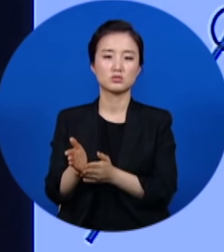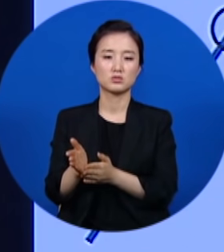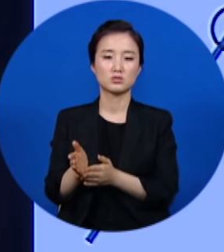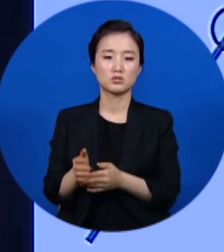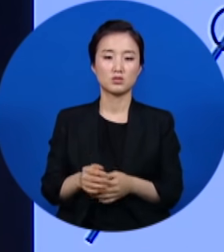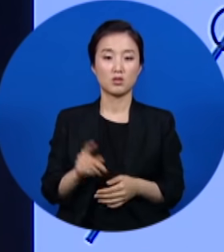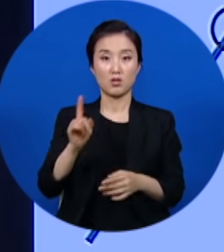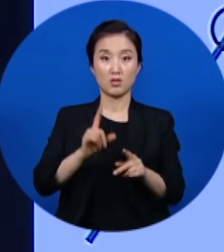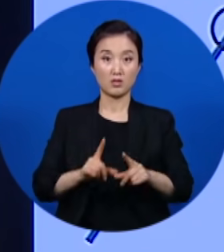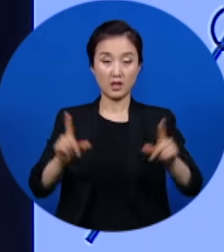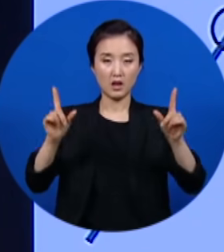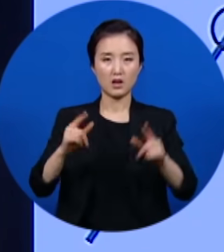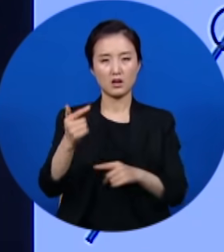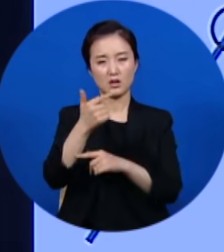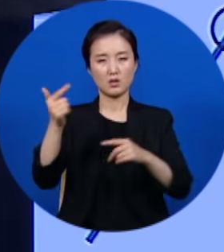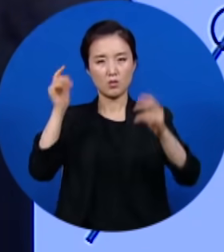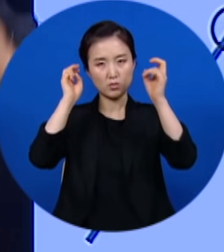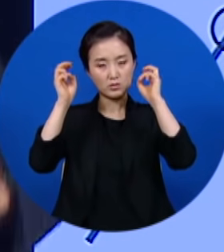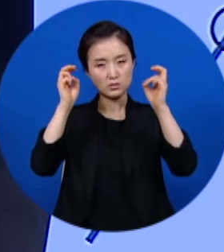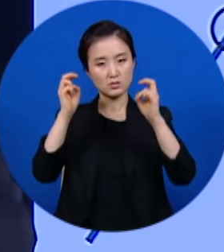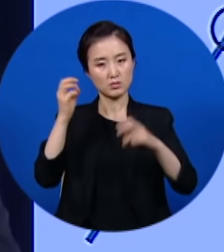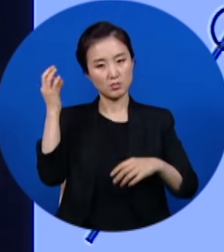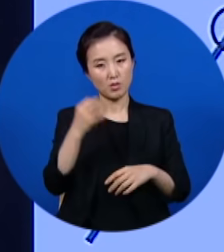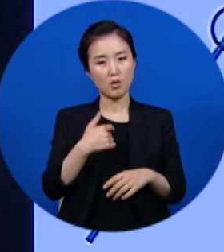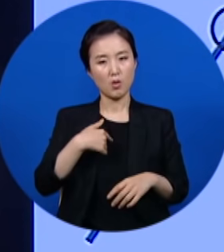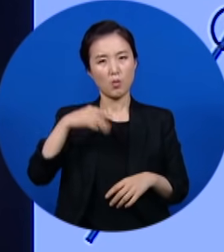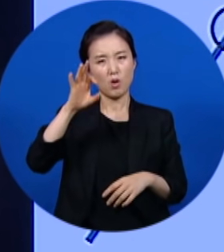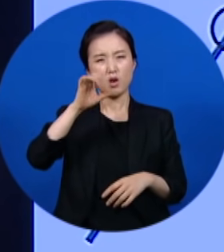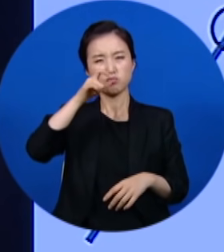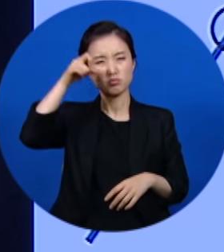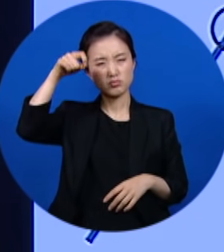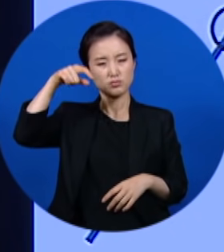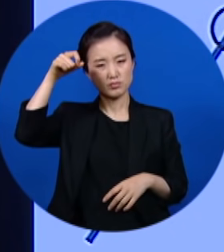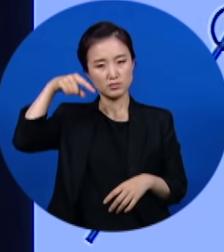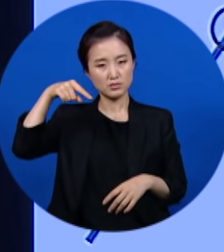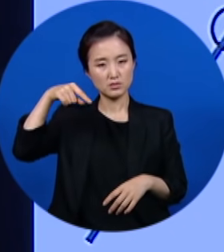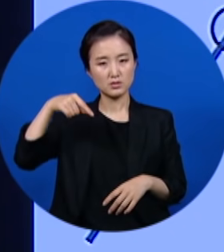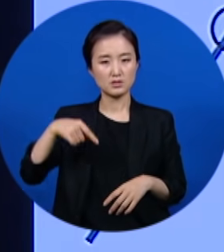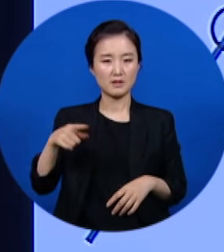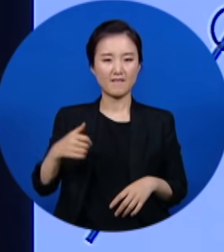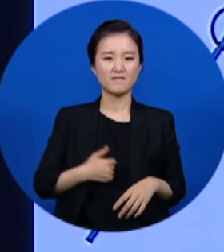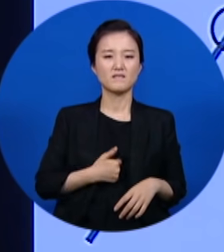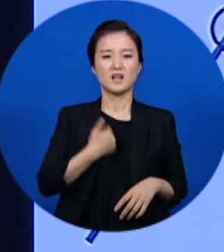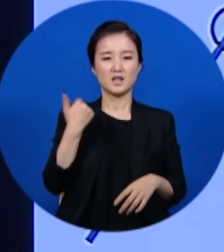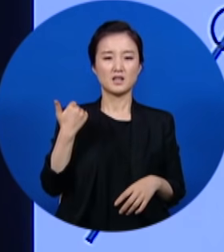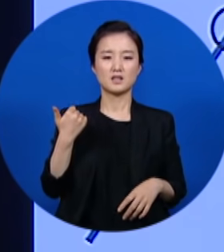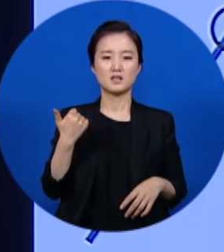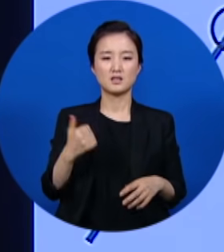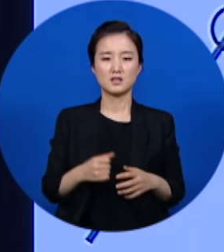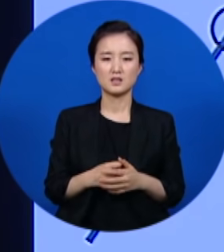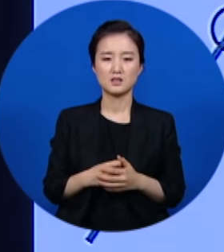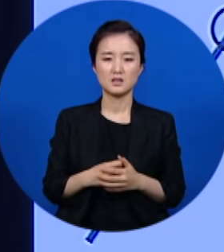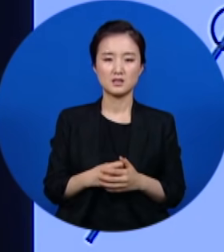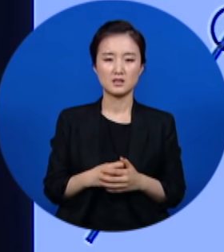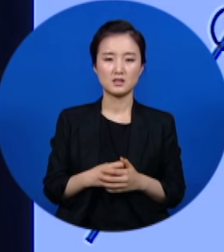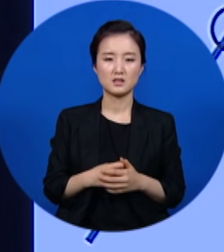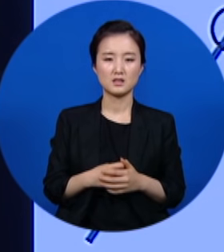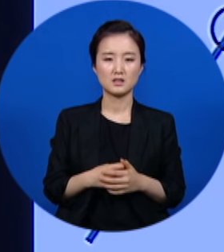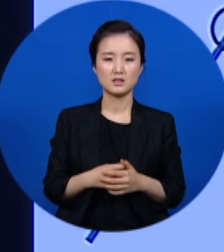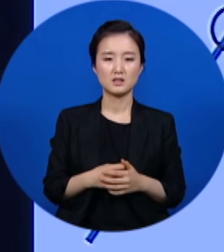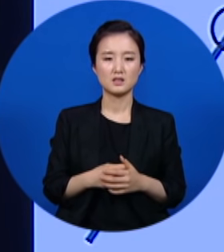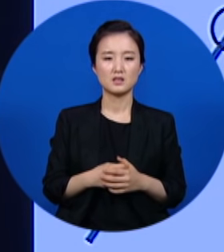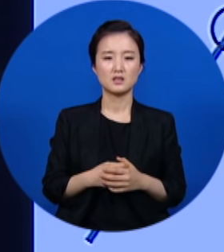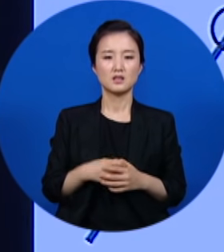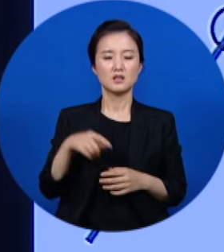내외로 패용 건설에서 사장님이 자기집에 화장실에 물으셨다 나 2분이 화딱지가 나가지고 확산 봇주 말고도